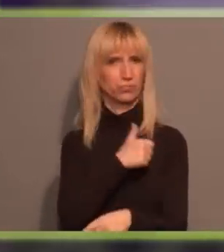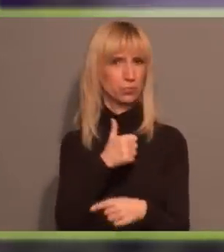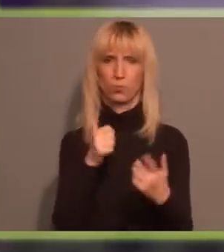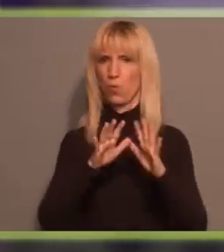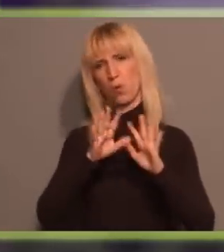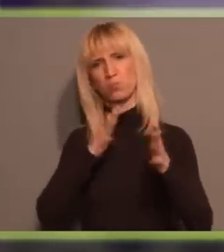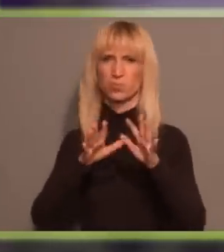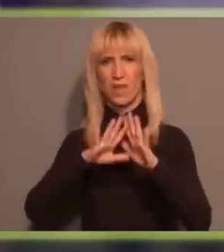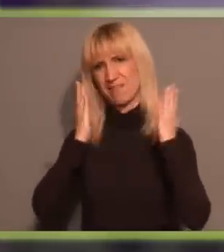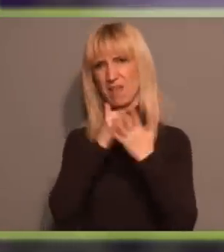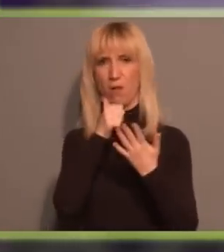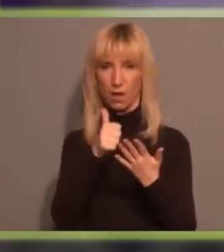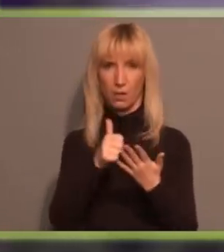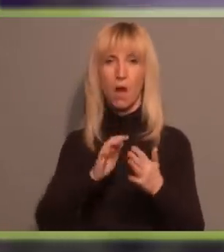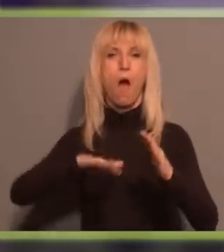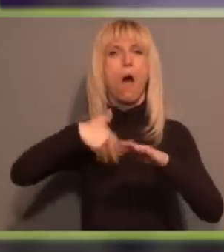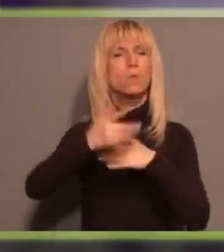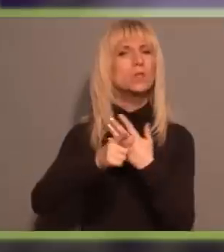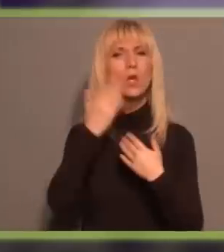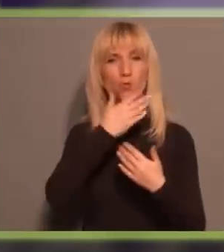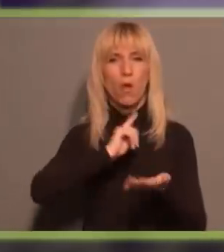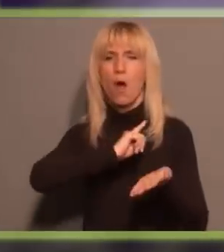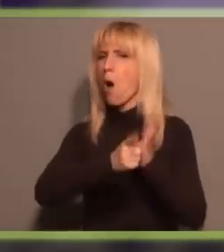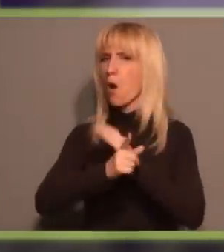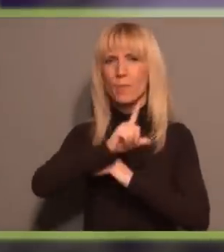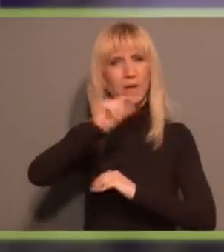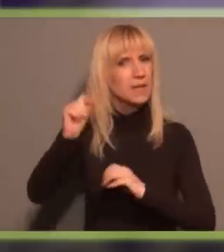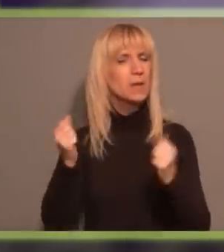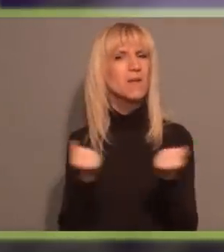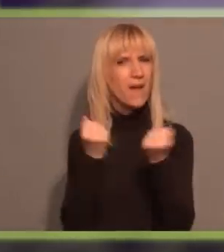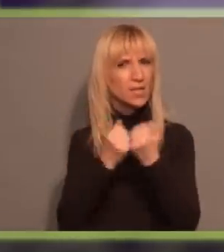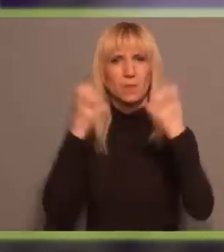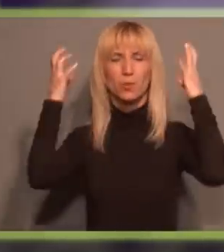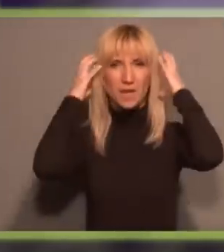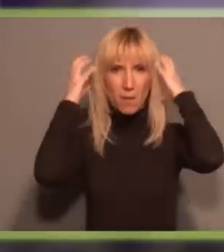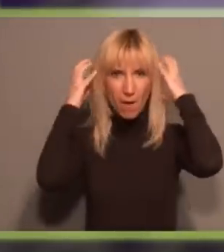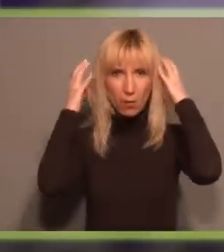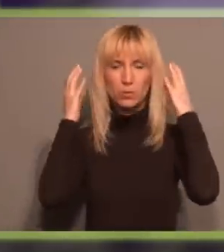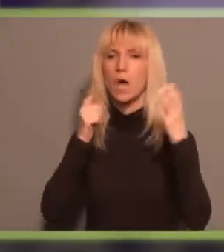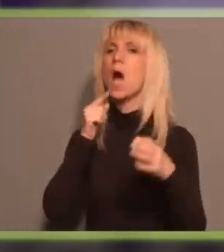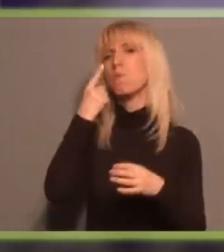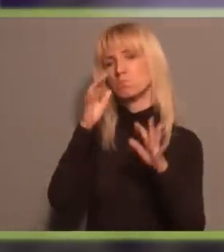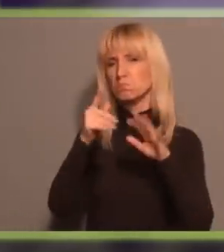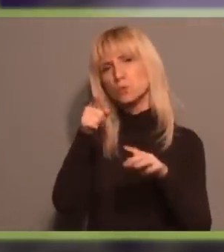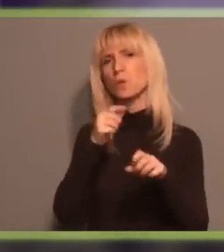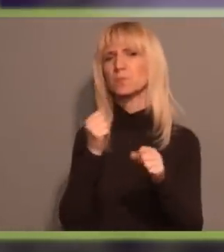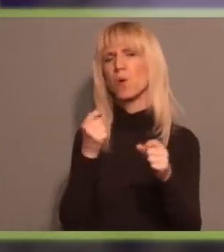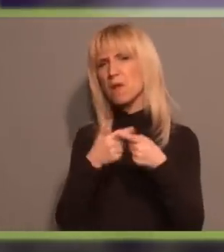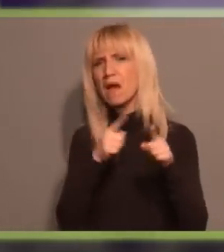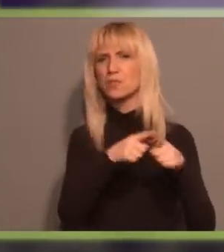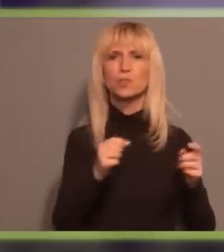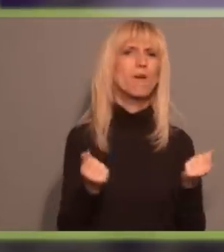dugo, skoro ceo dan škola. Pa sam odmah otišla kod terapeutom. I sa njom sam